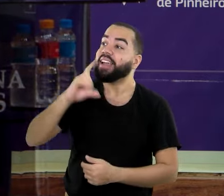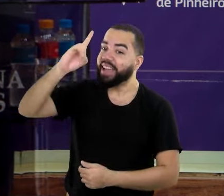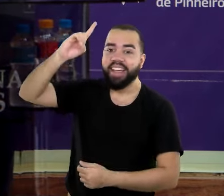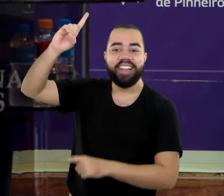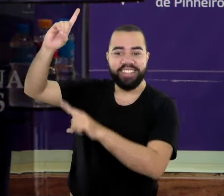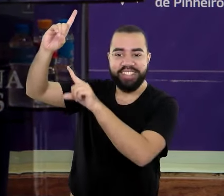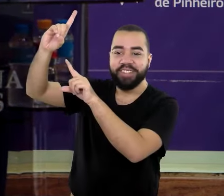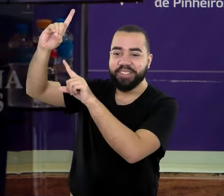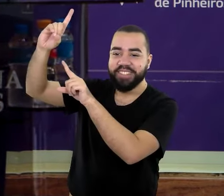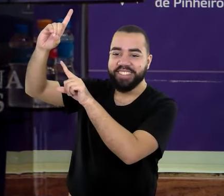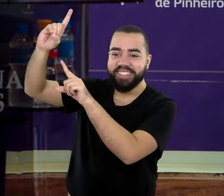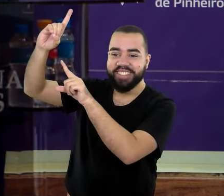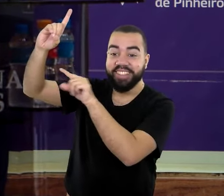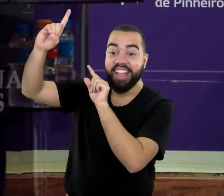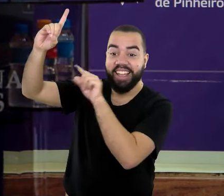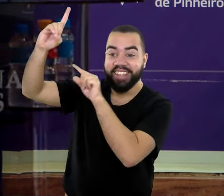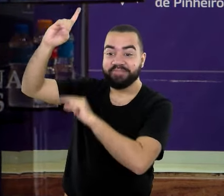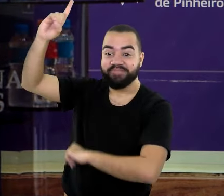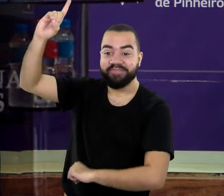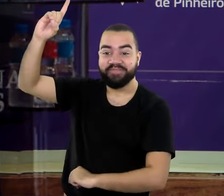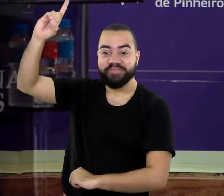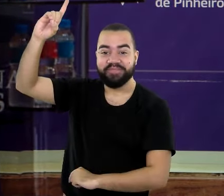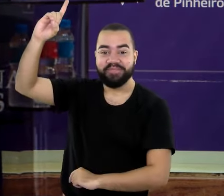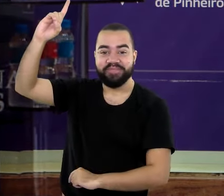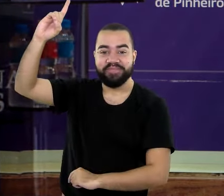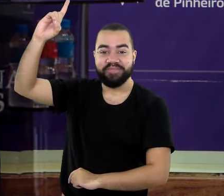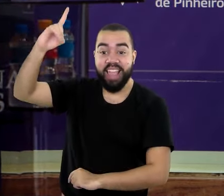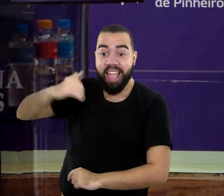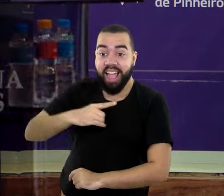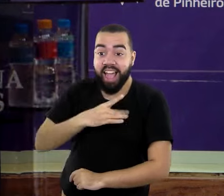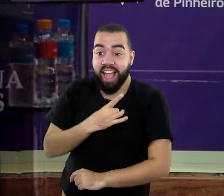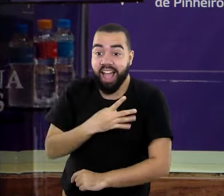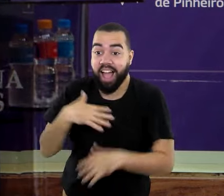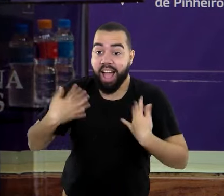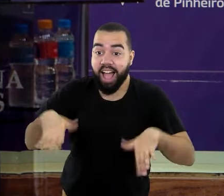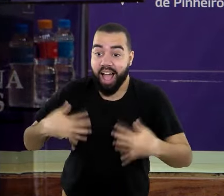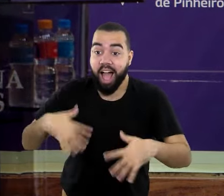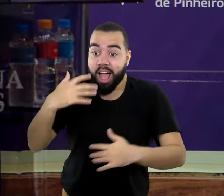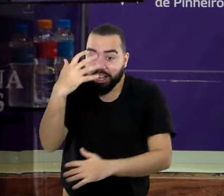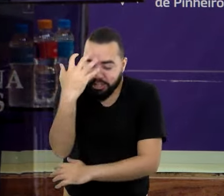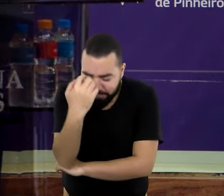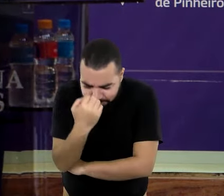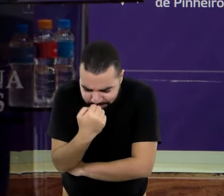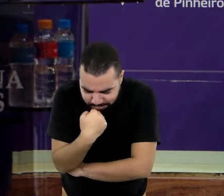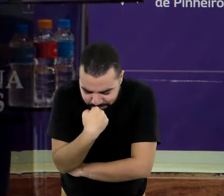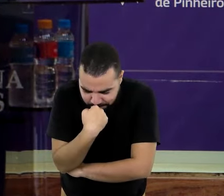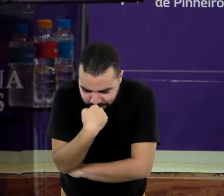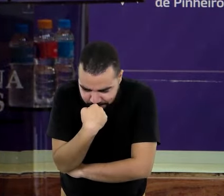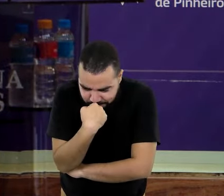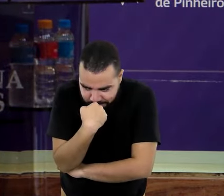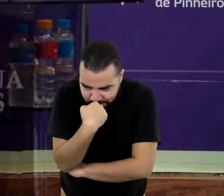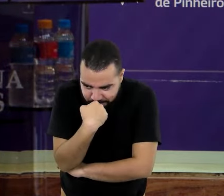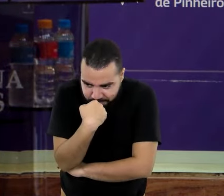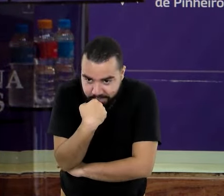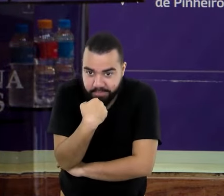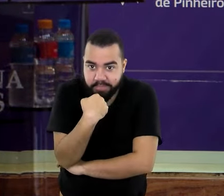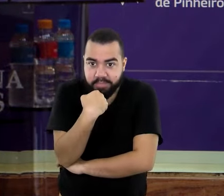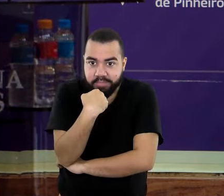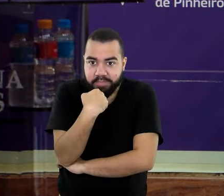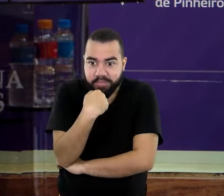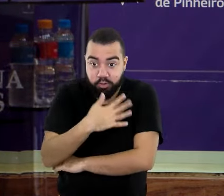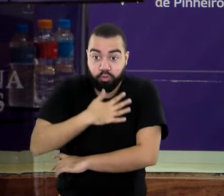Deus." 그래서 너무 놀라가지고 고개를 팍 숙였다는 겁니다. E ela assustada abaixou a cabeça. 너무 놀라가지고 예배 끝나자마자